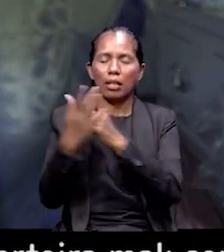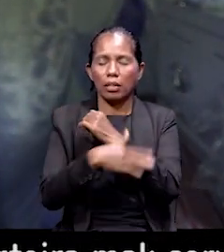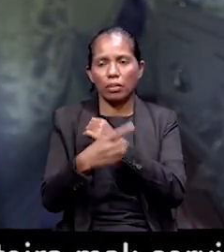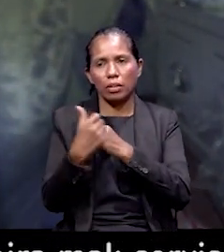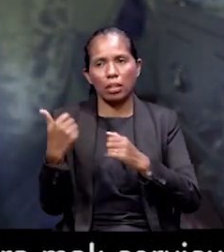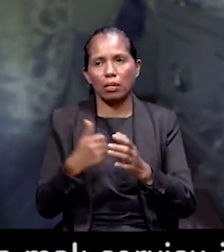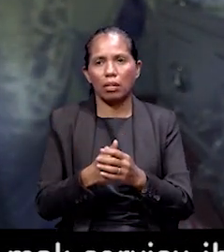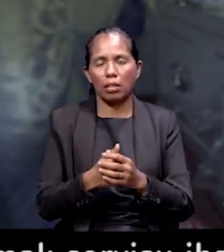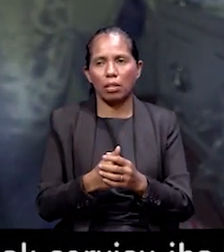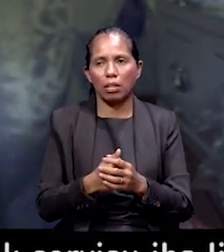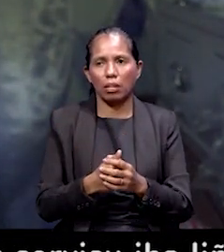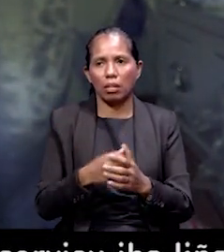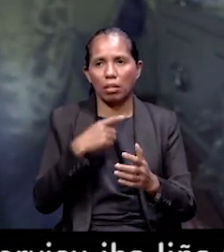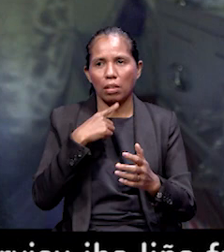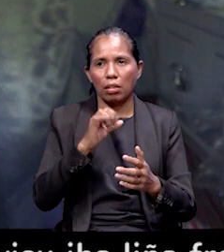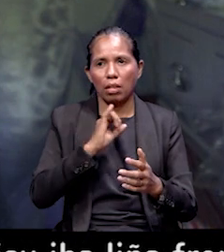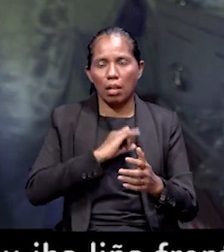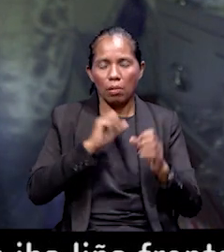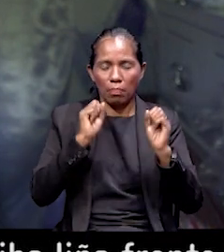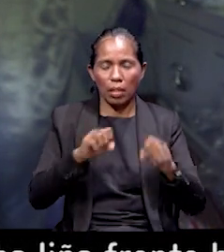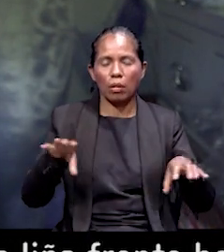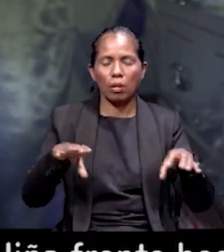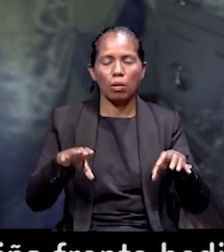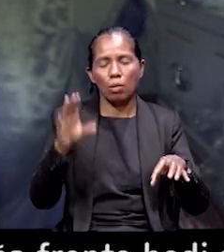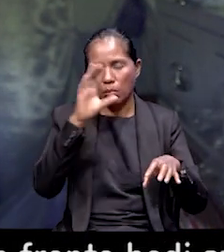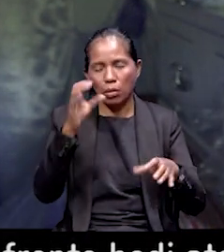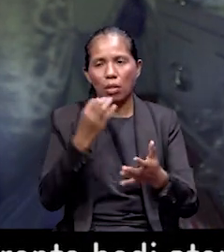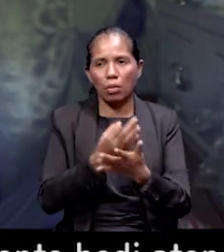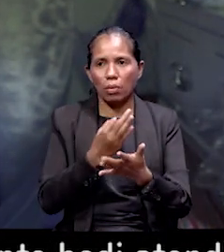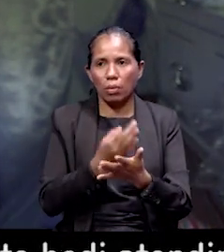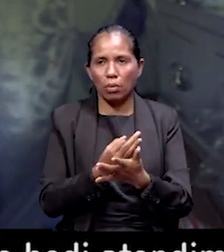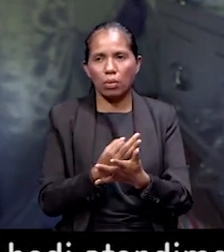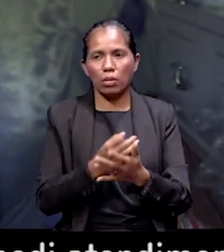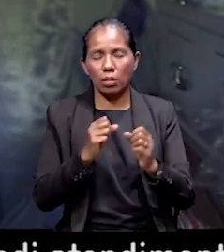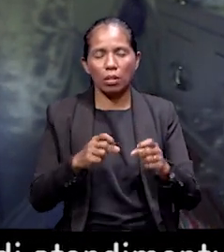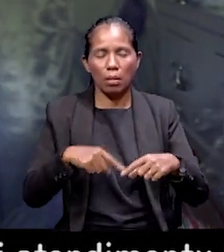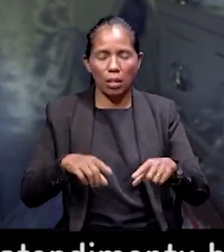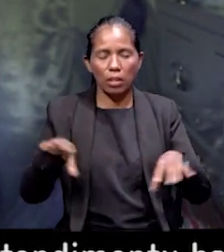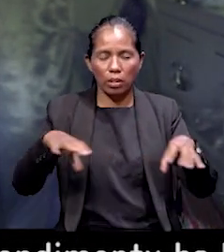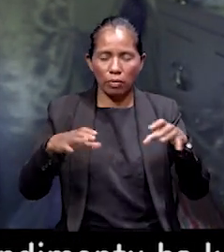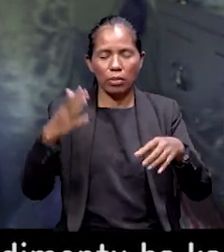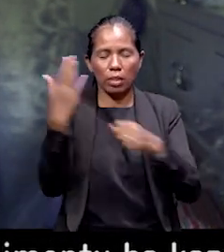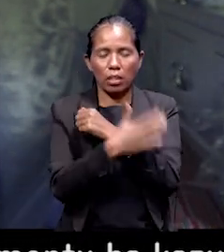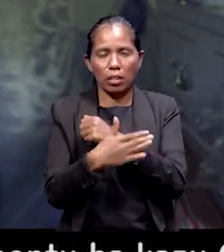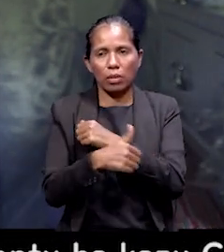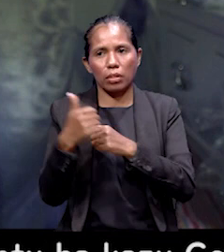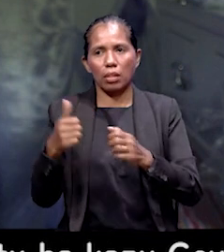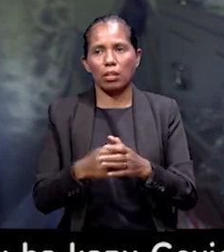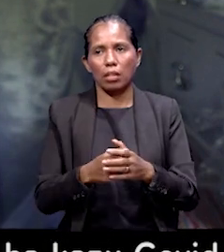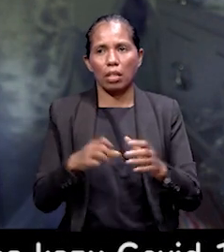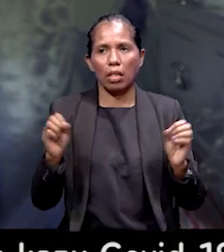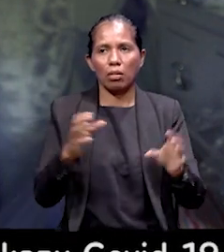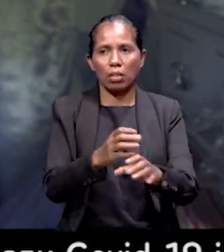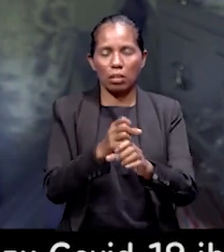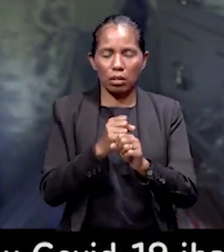ser ser mo sai bele, hau mo belu sabu kos. Sport su ang osam par ni bel sai bu kos ang liwo. Mabe uhin dorong. Hau simu falosa, hau